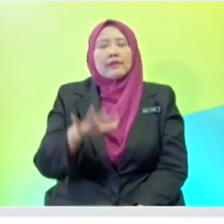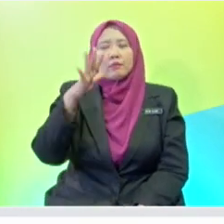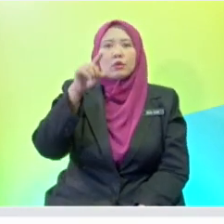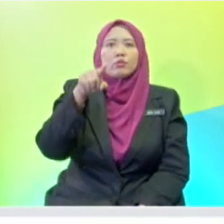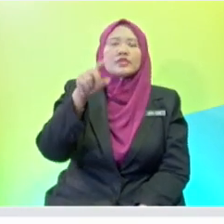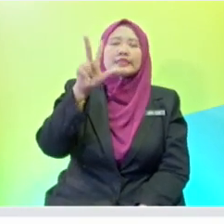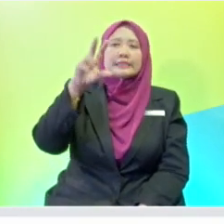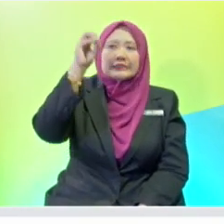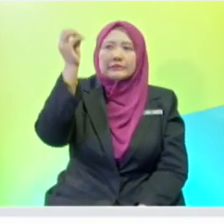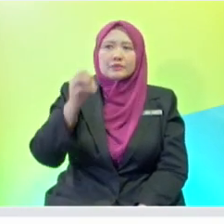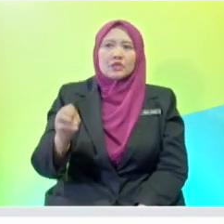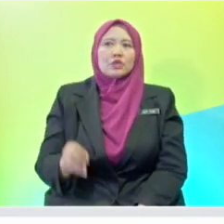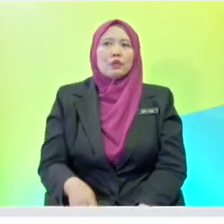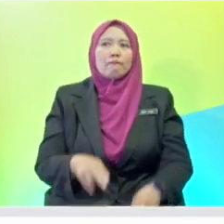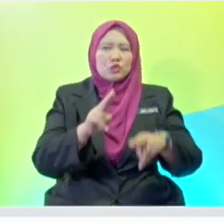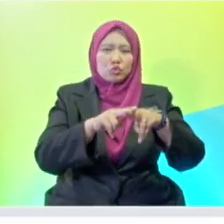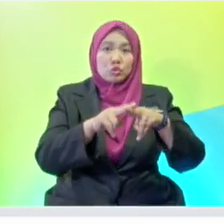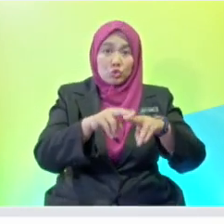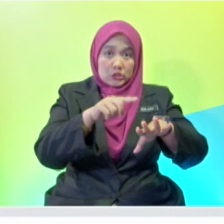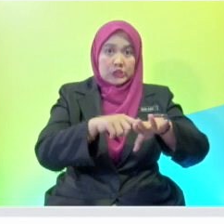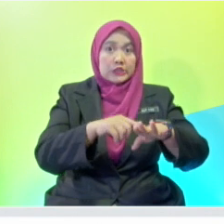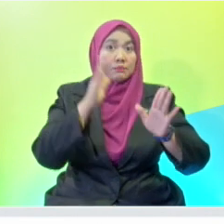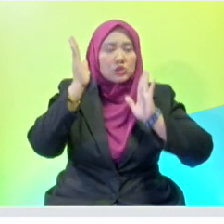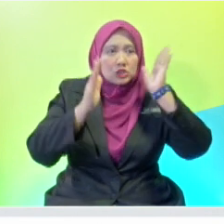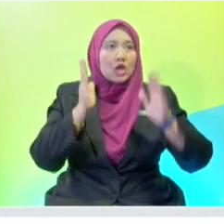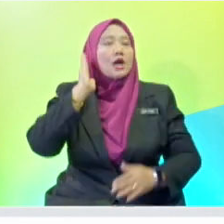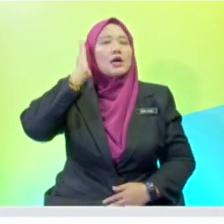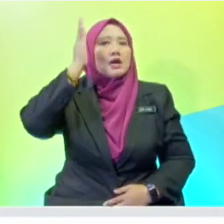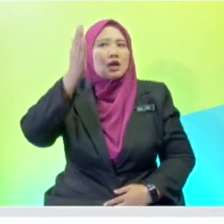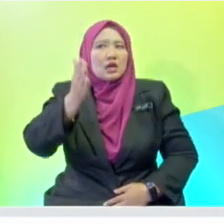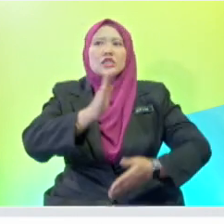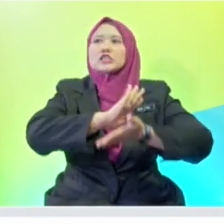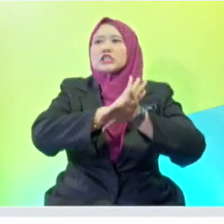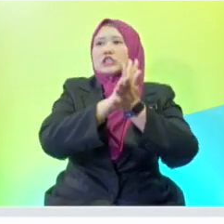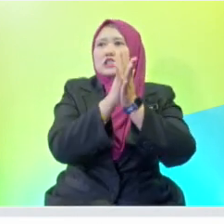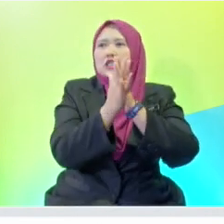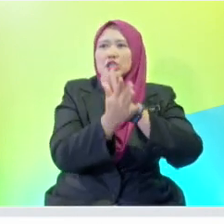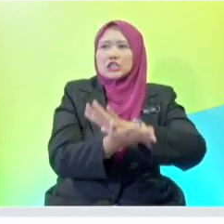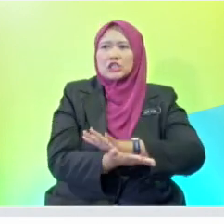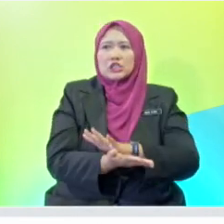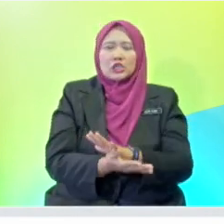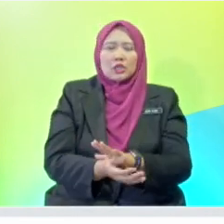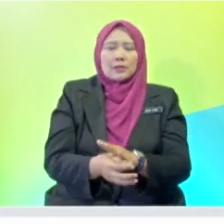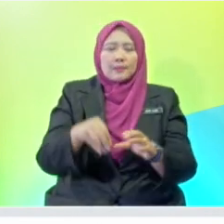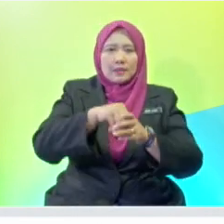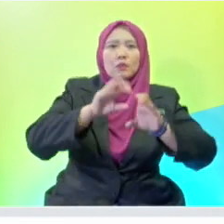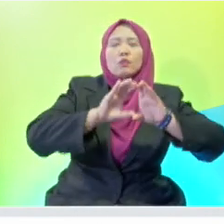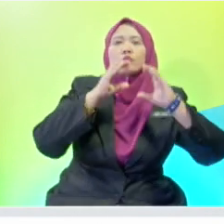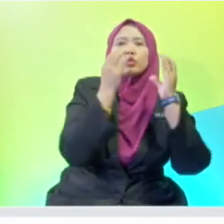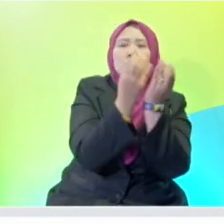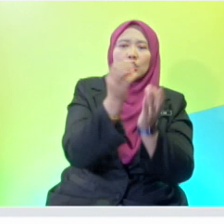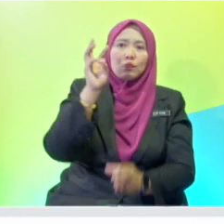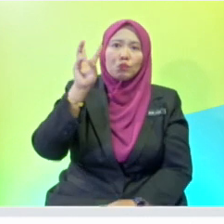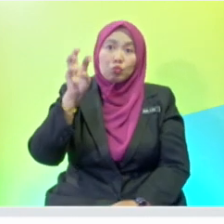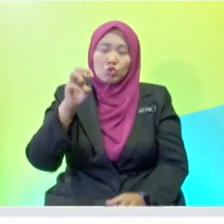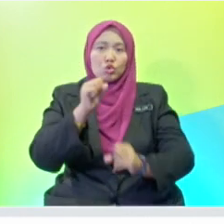kepulauan 300 penduduk di Malaysia akan menjadi akan dikategorikan dalam usia 60 tahun